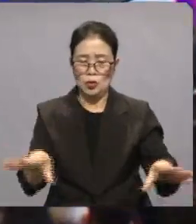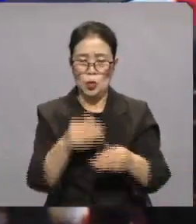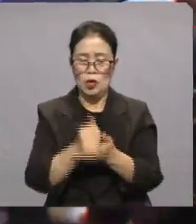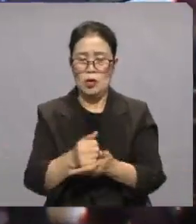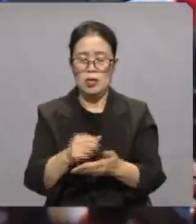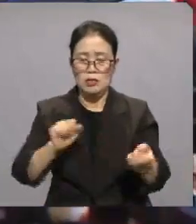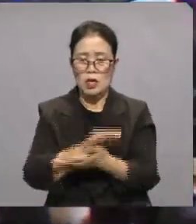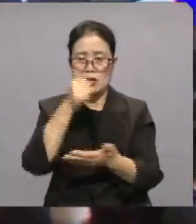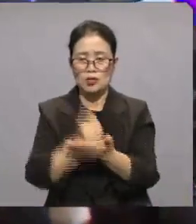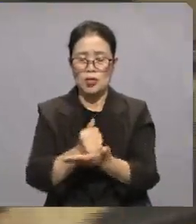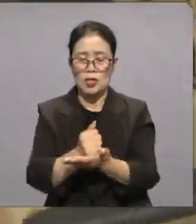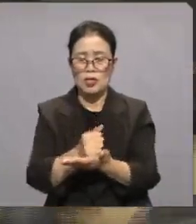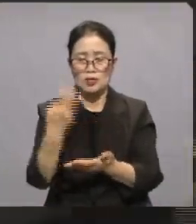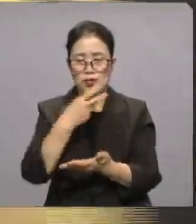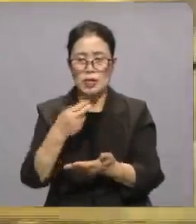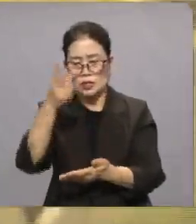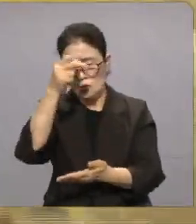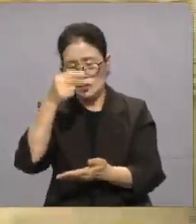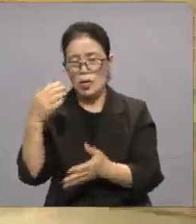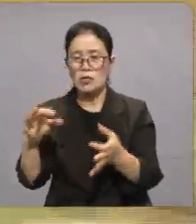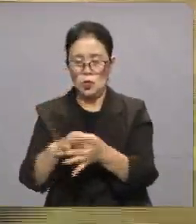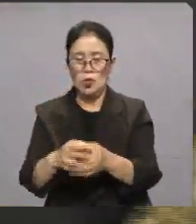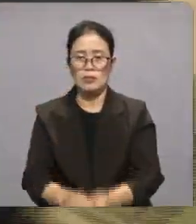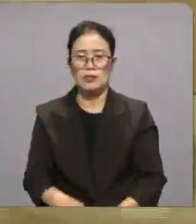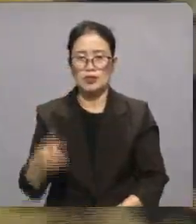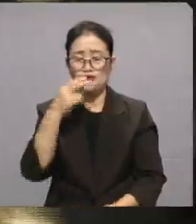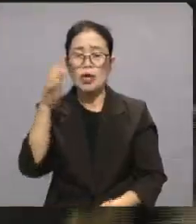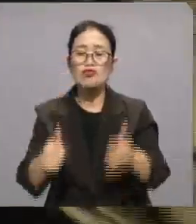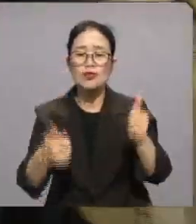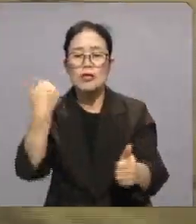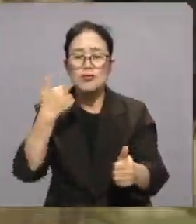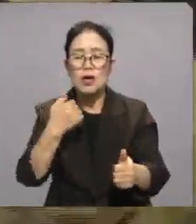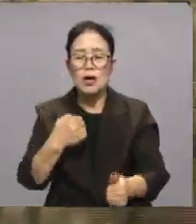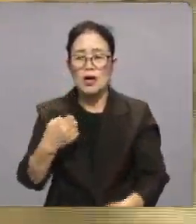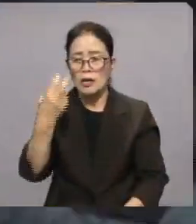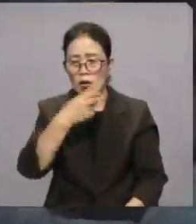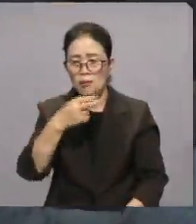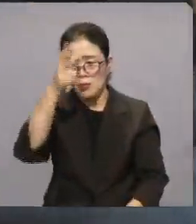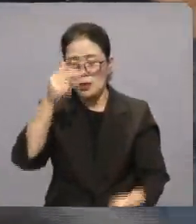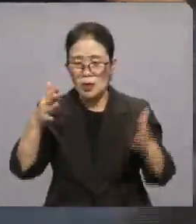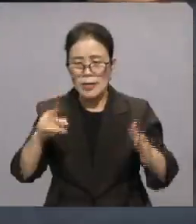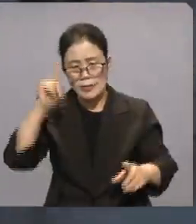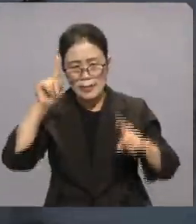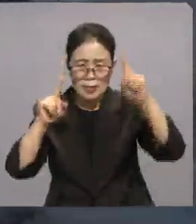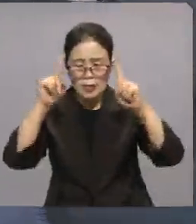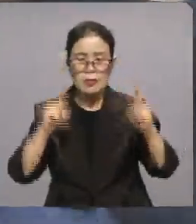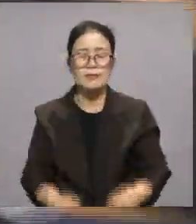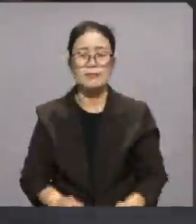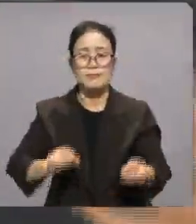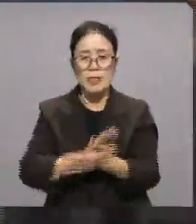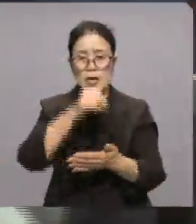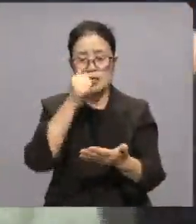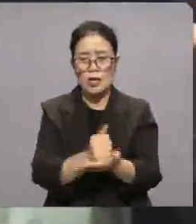내란죄 수사는 경찰 소관이란 게 경찰 측 설명인데 수사 주체를 놓고 검경 간 신경전이 제기됩니다.